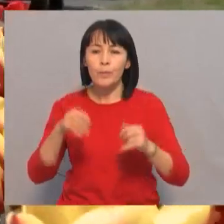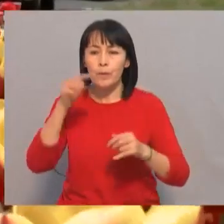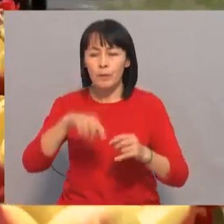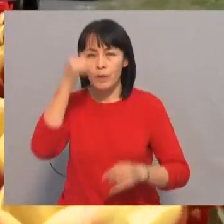этом году. Продолжение Продолжение Продолжение следует...